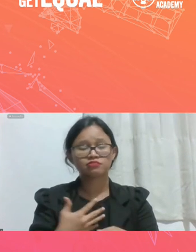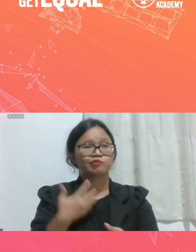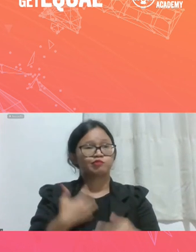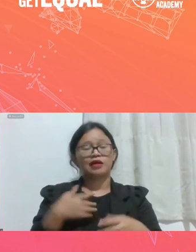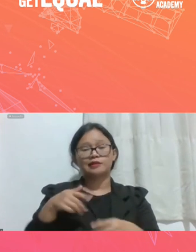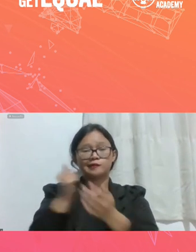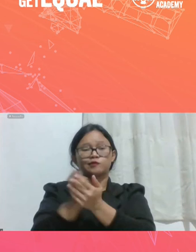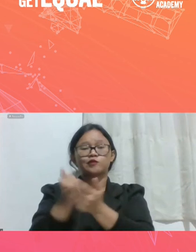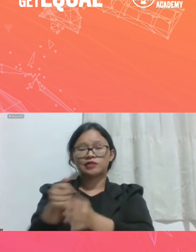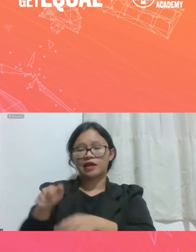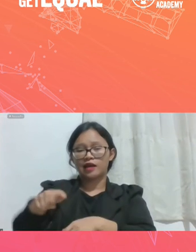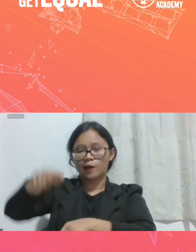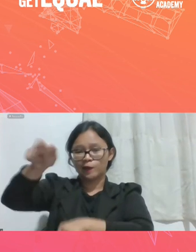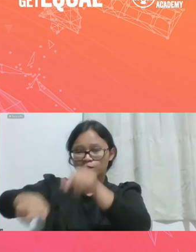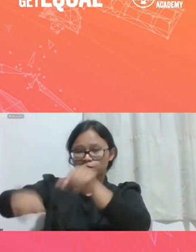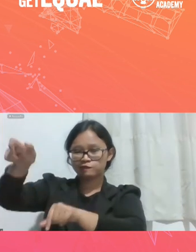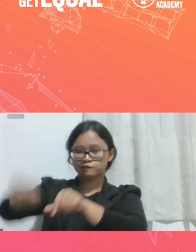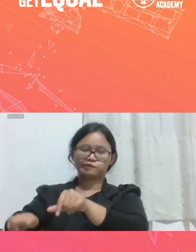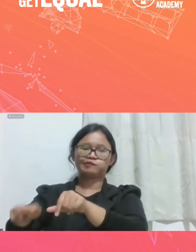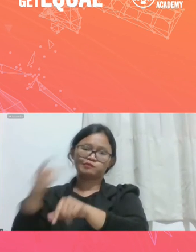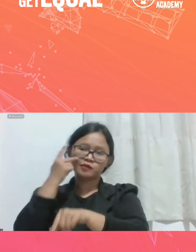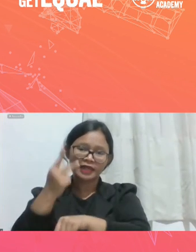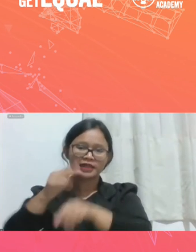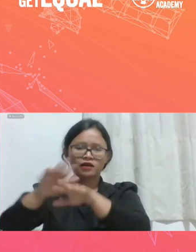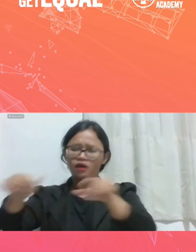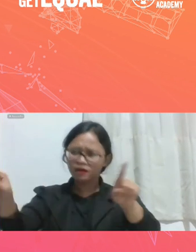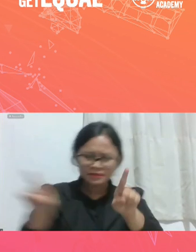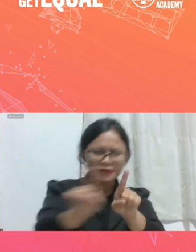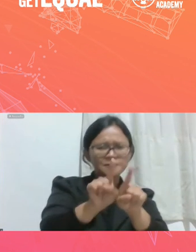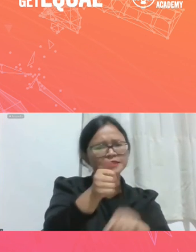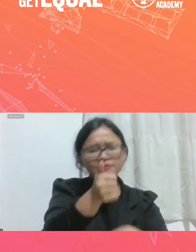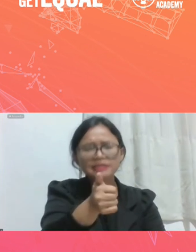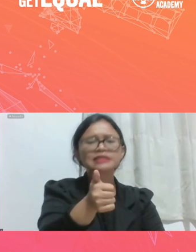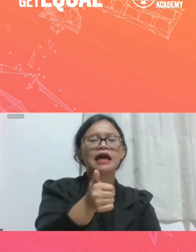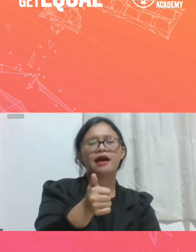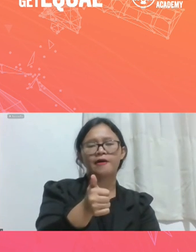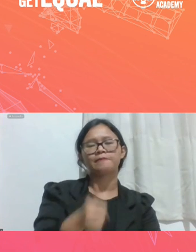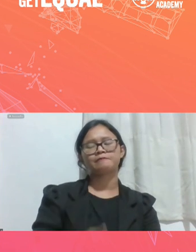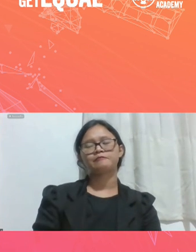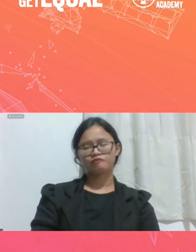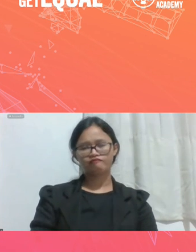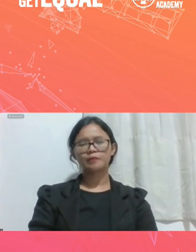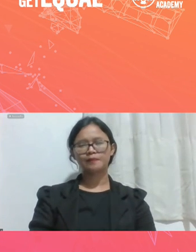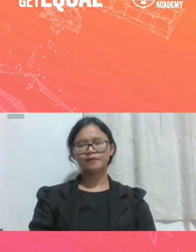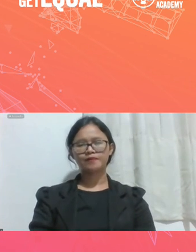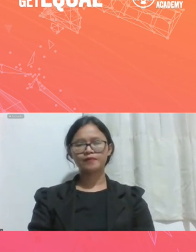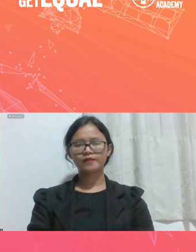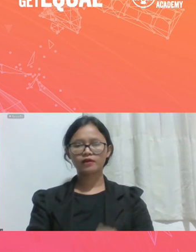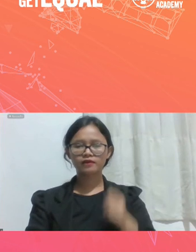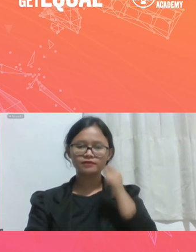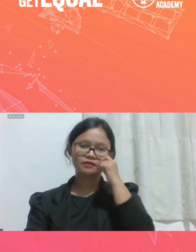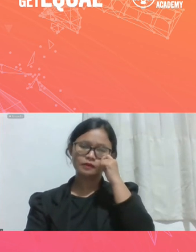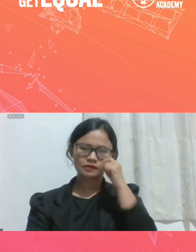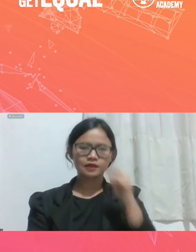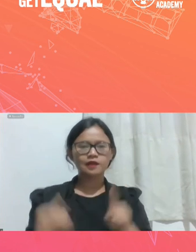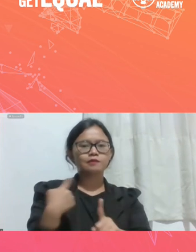kita dari teman-teman pemerhati anak-anak itu, sehingga diberikan pendampingan. Begini Mbak, saya juga